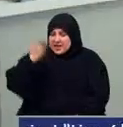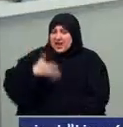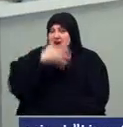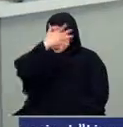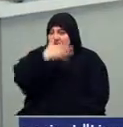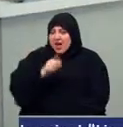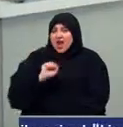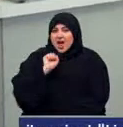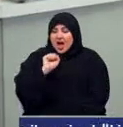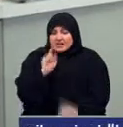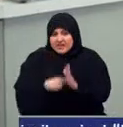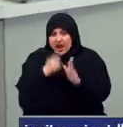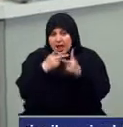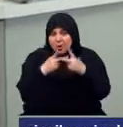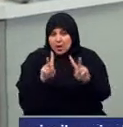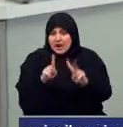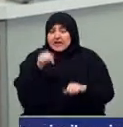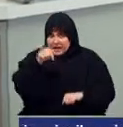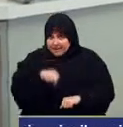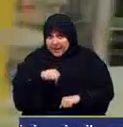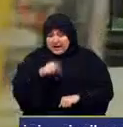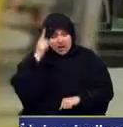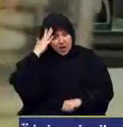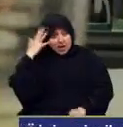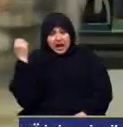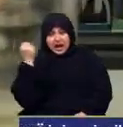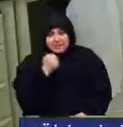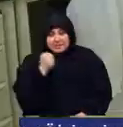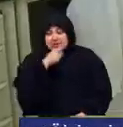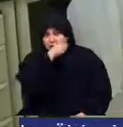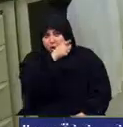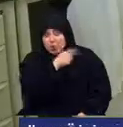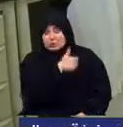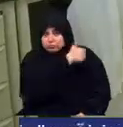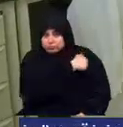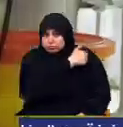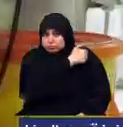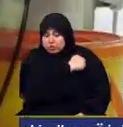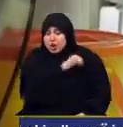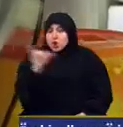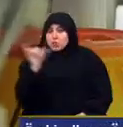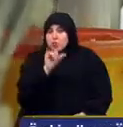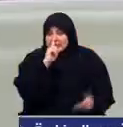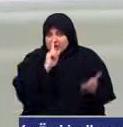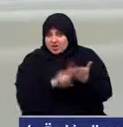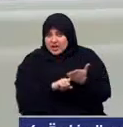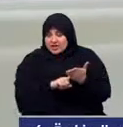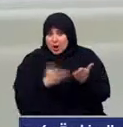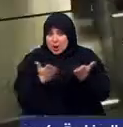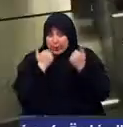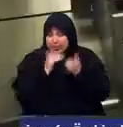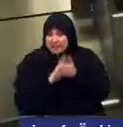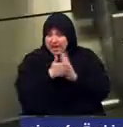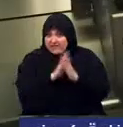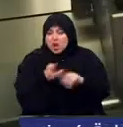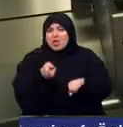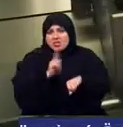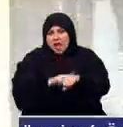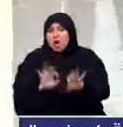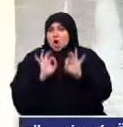بعض المختصين في علم الفيروسات أن مناعة القطيع ضرورية، فبدونها سيعود الفيروس إلى مساره